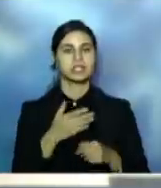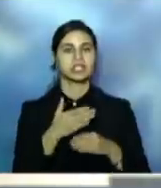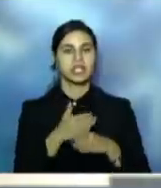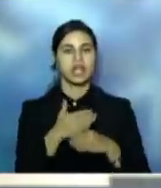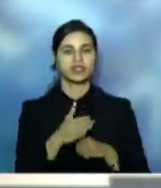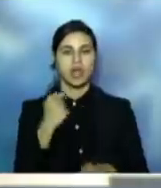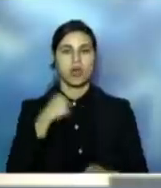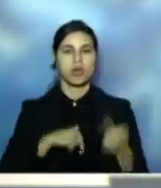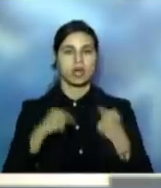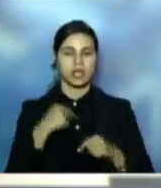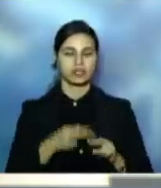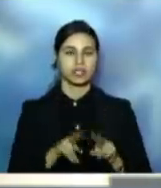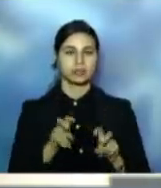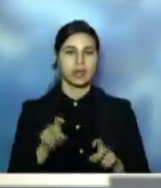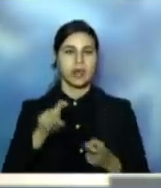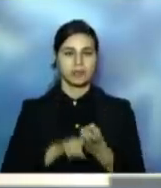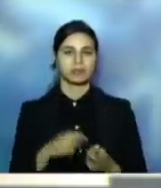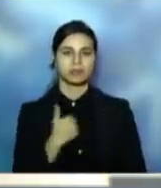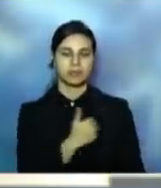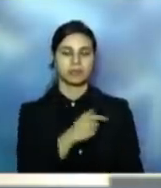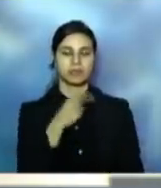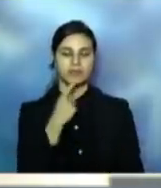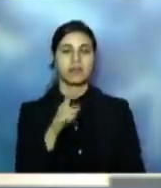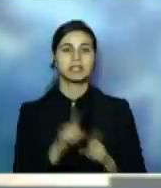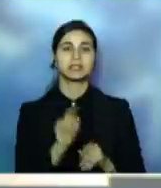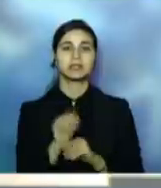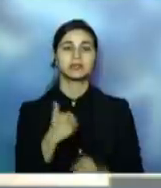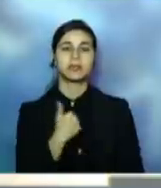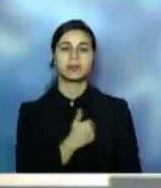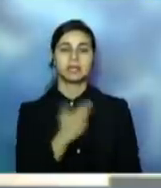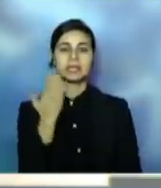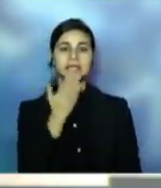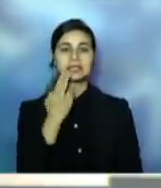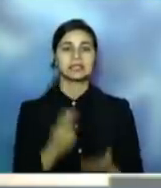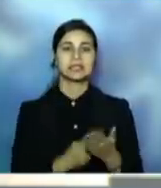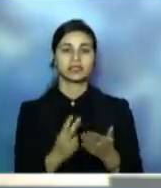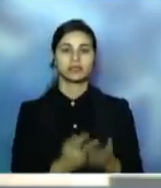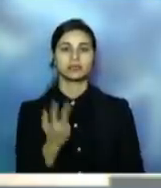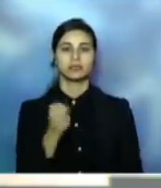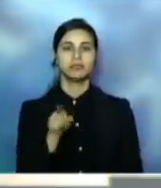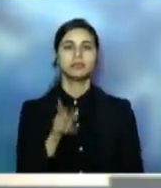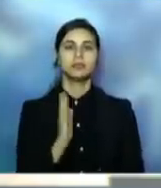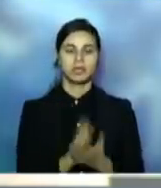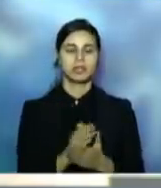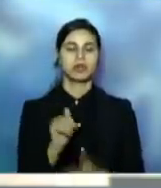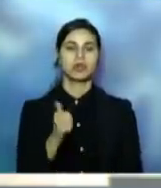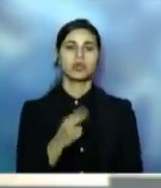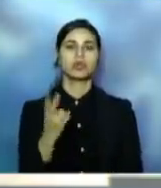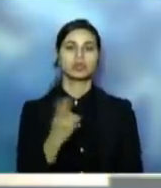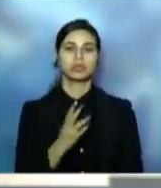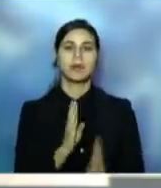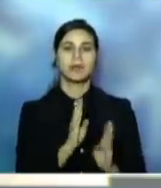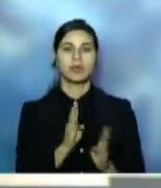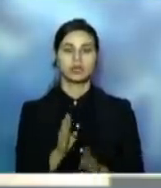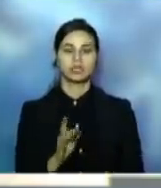პროცესები ორგანიზმში, აი ამ თემასთან კონტექსტში და ისიც მინდა ვთქვა, რომ ამ ციგნში რა თქმა უნდა არის, როგორ უნდა